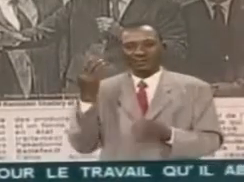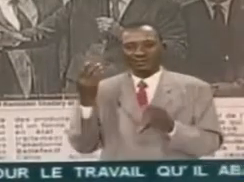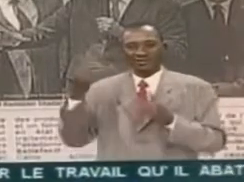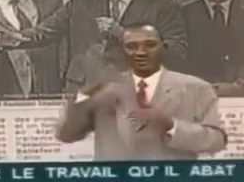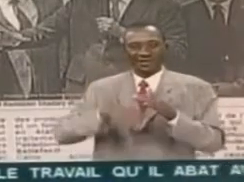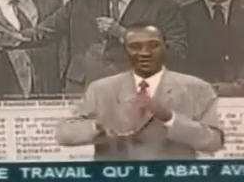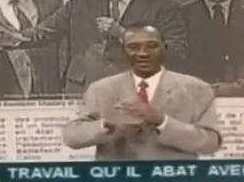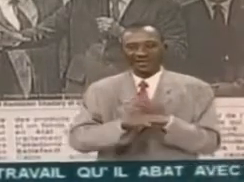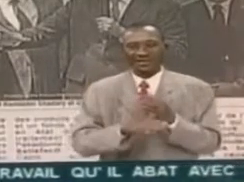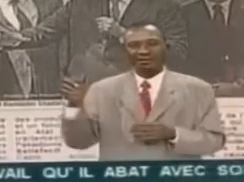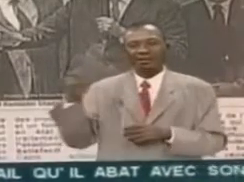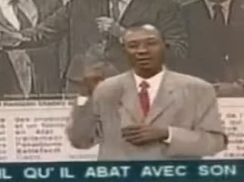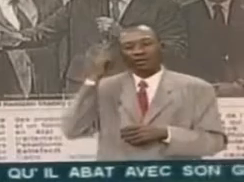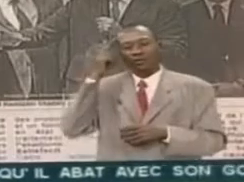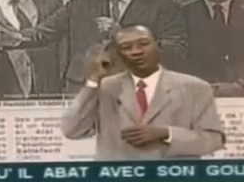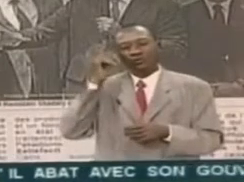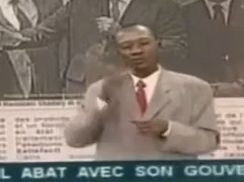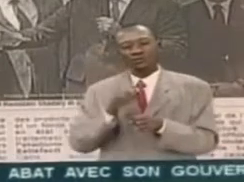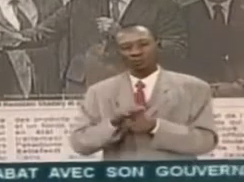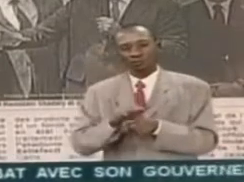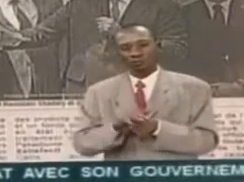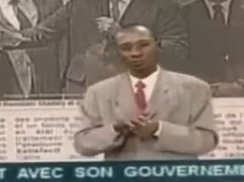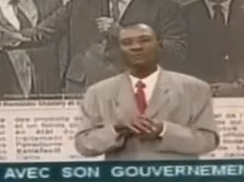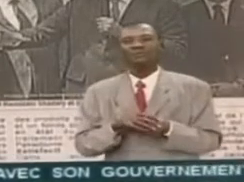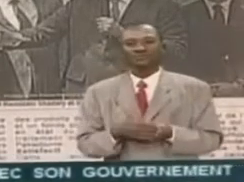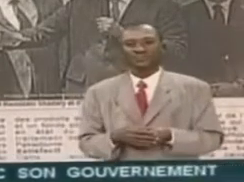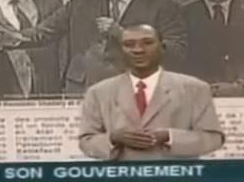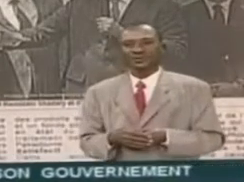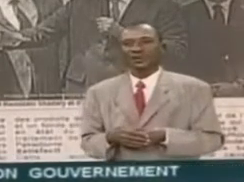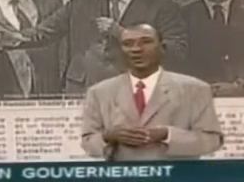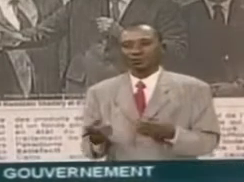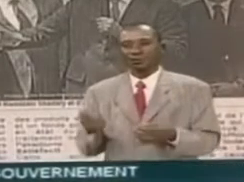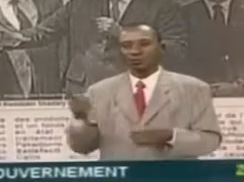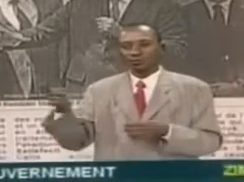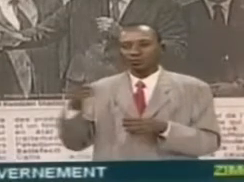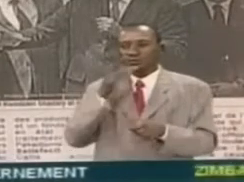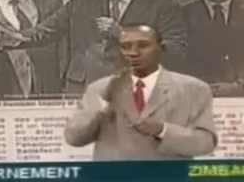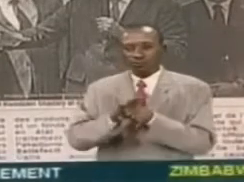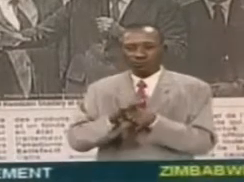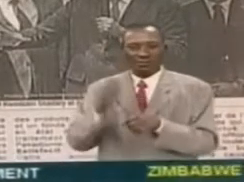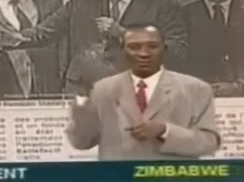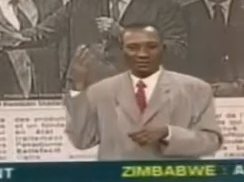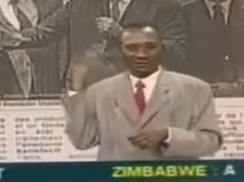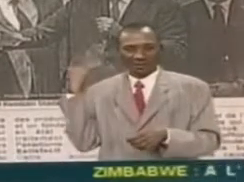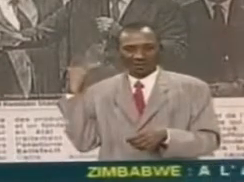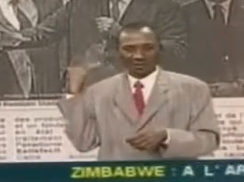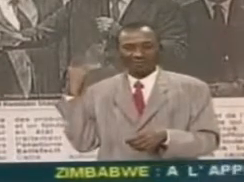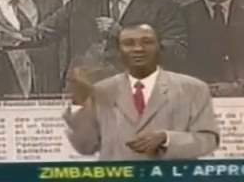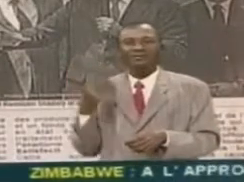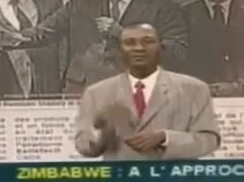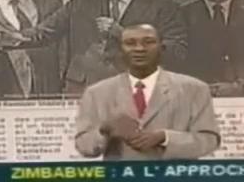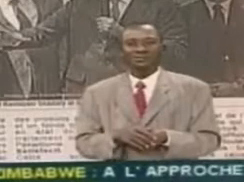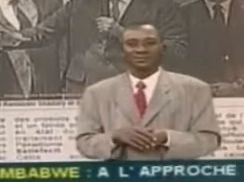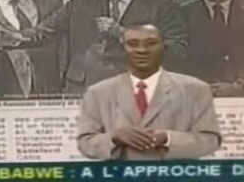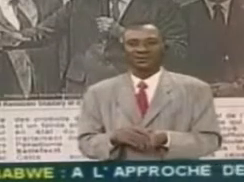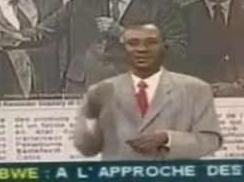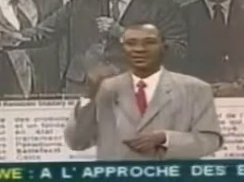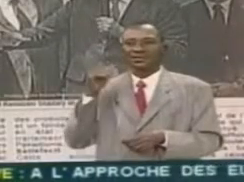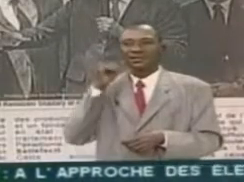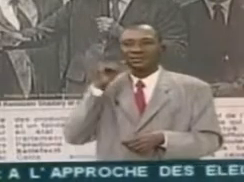Ramazani Chalari, pointe la prospérité, vient de concrétiser ses promesses. En effet, pour suivre la console, l'exécutif a réuni hier